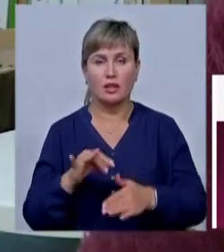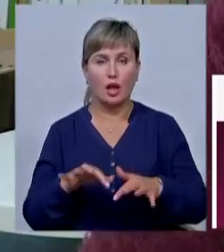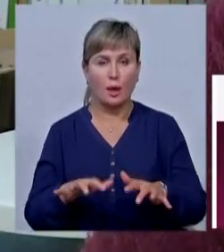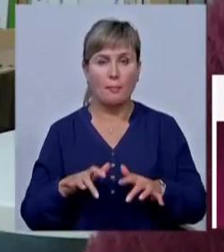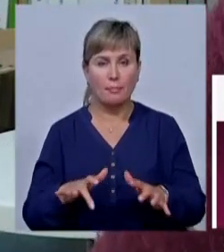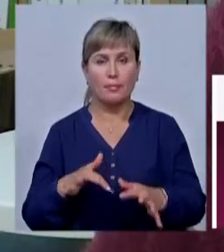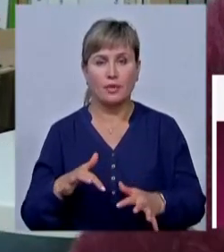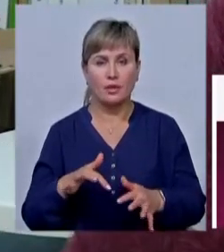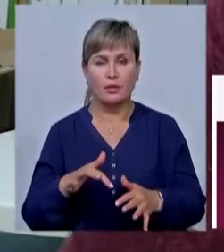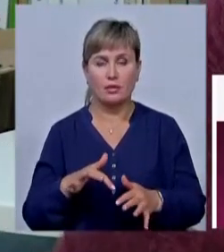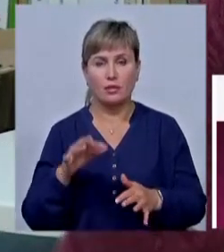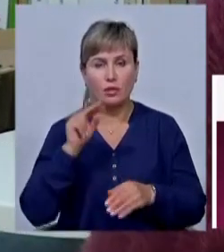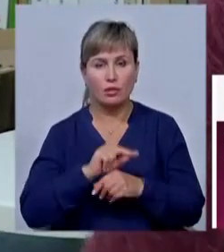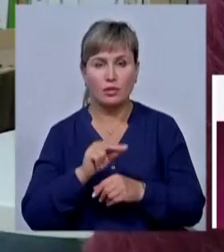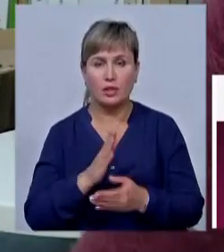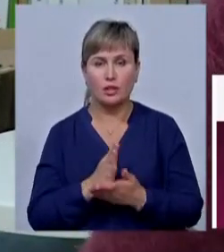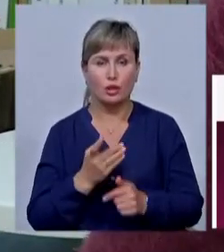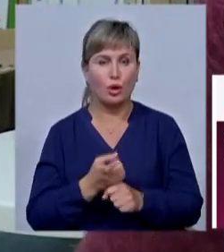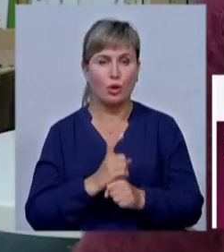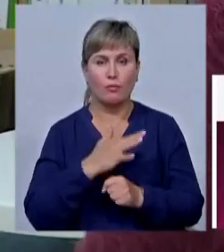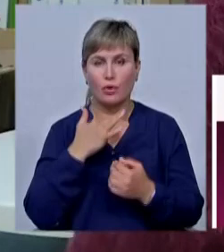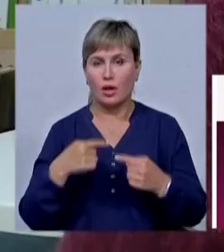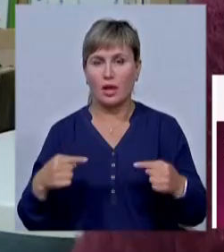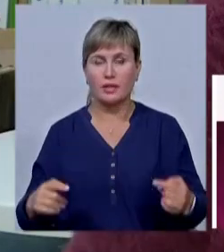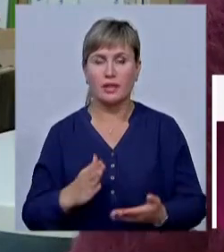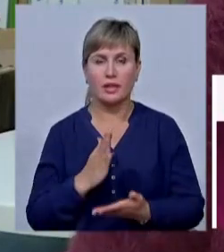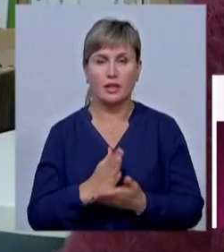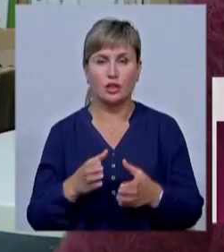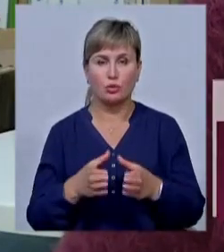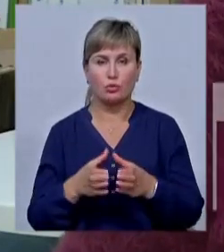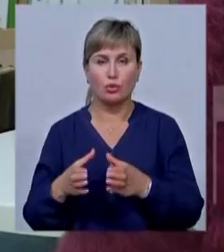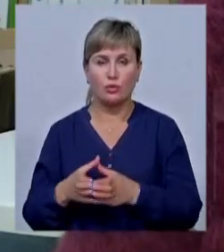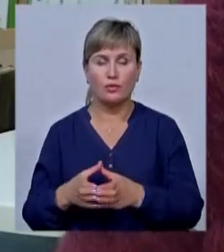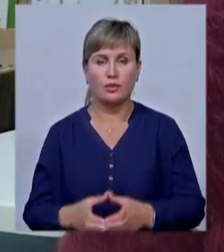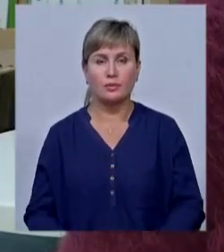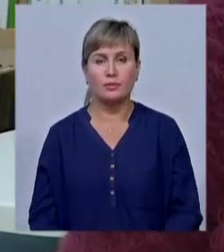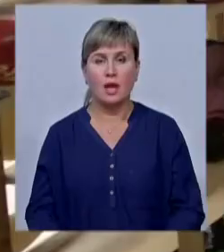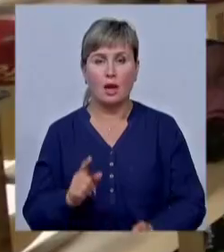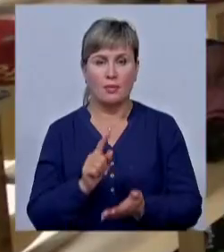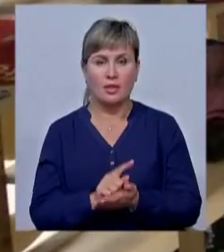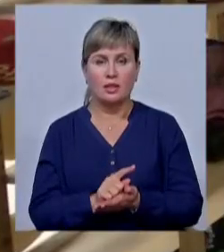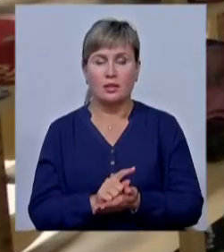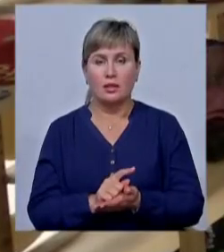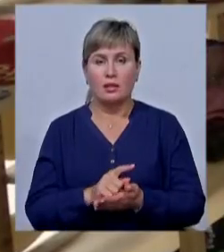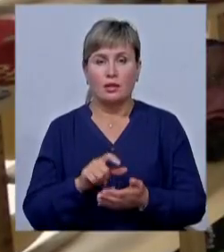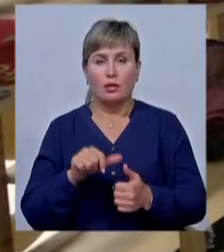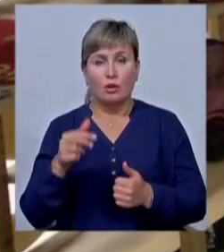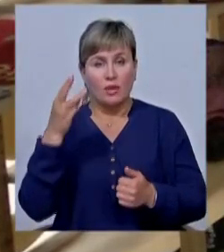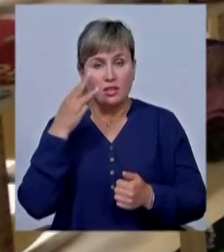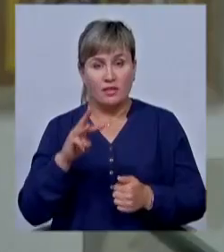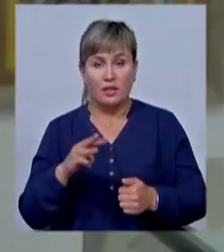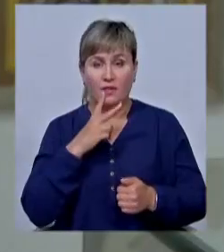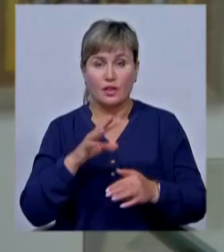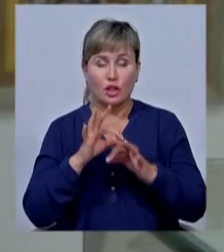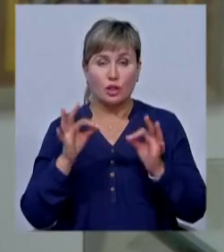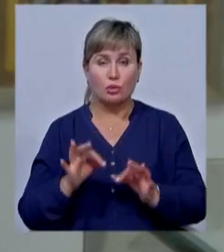компьютерная эта графика есть. В общем, очень много этих всяких кружков. Обязательно. Помимо современных видов